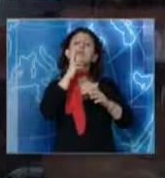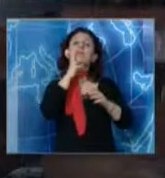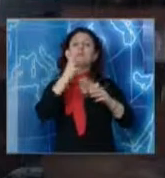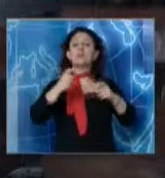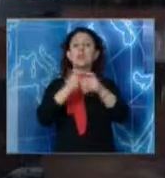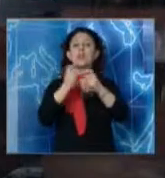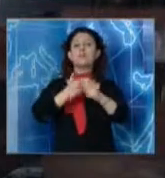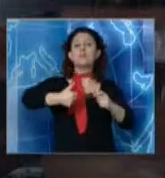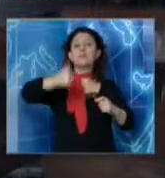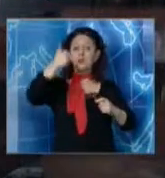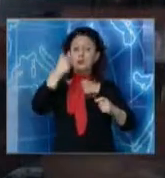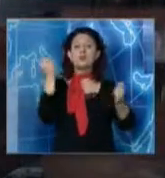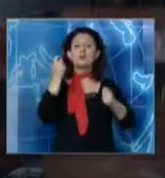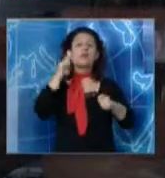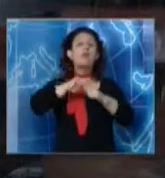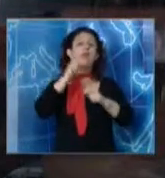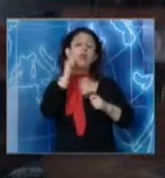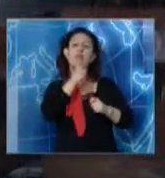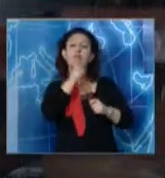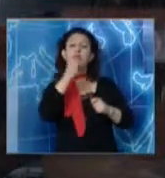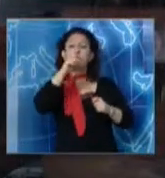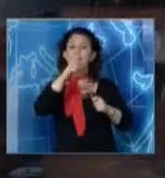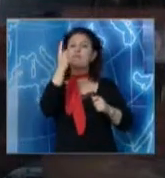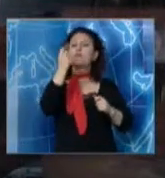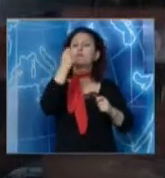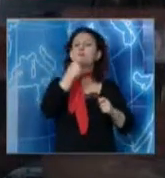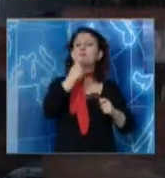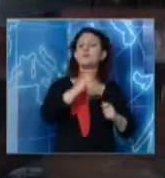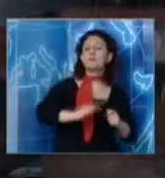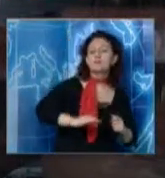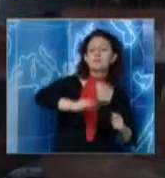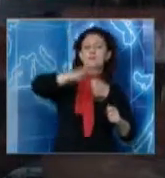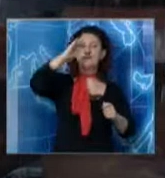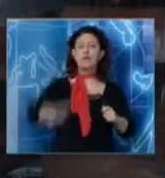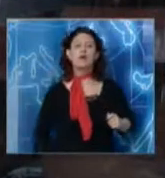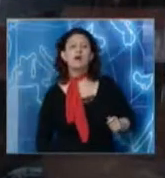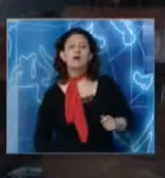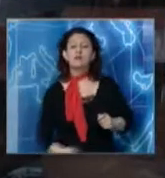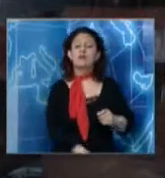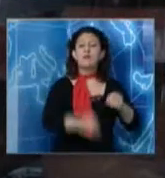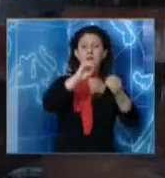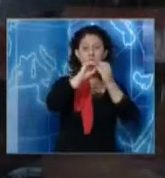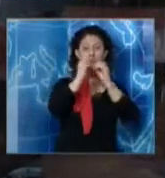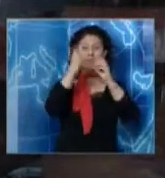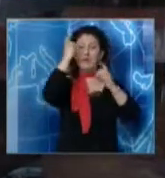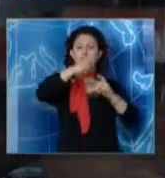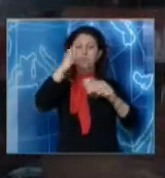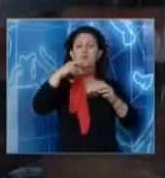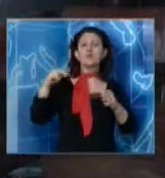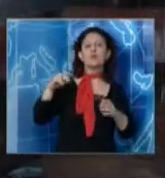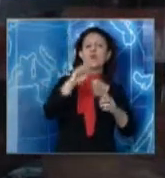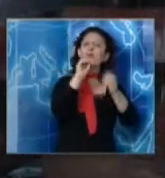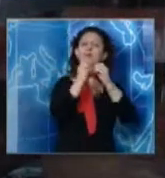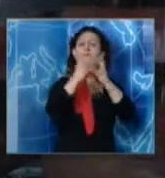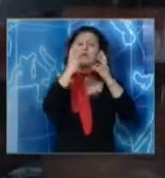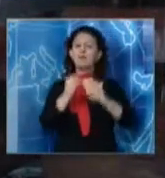Başkanı olan iş adamı Süleyman Karaman, 1,5 yaşından beri her iki bacağındaki sorun nedeniyle yürümekte güçlük